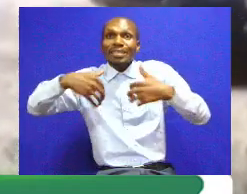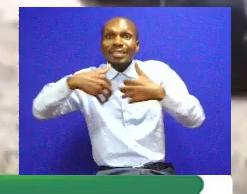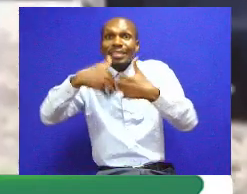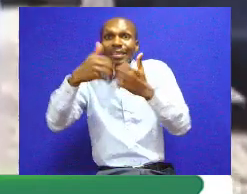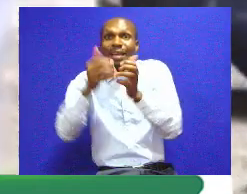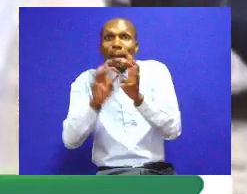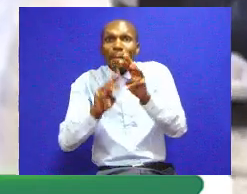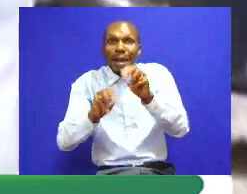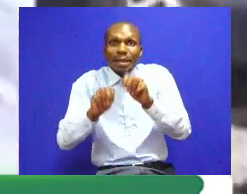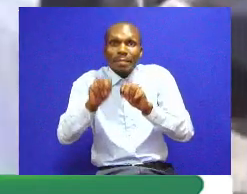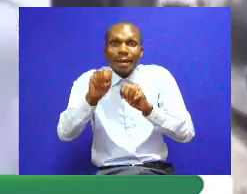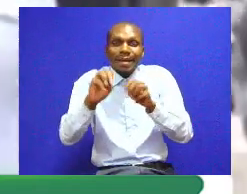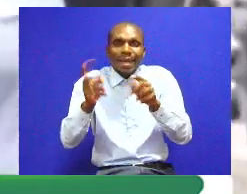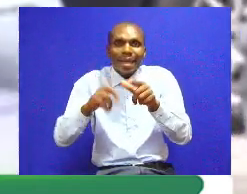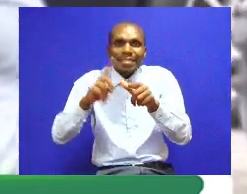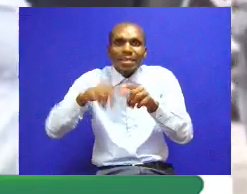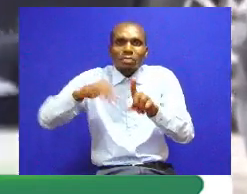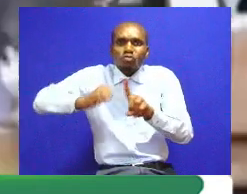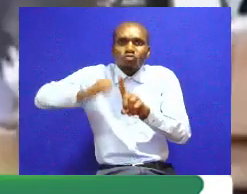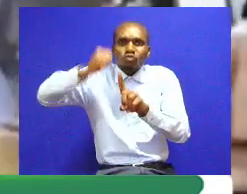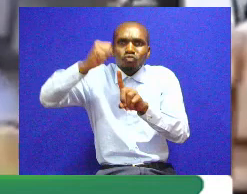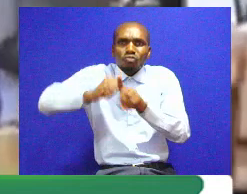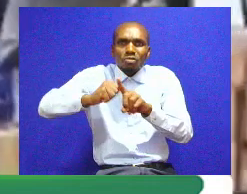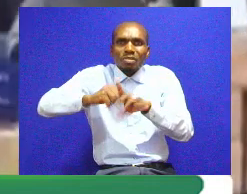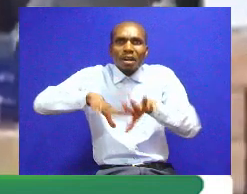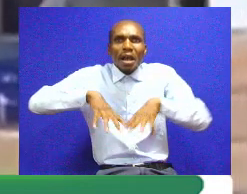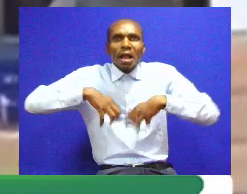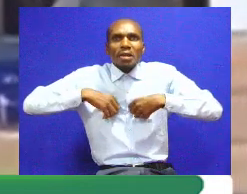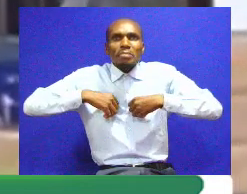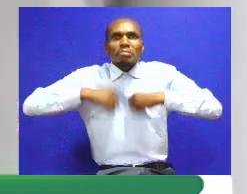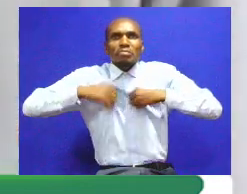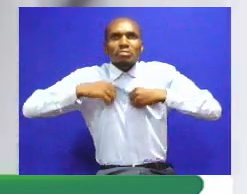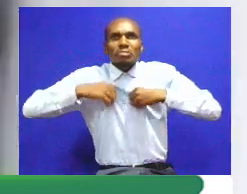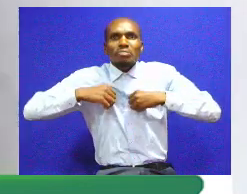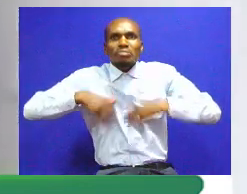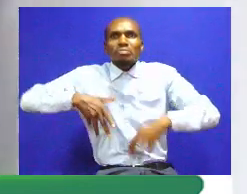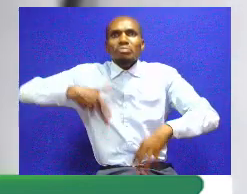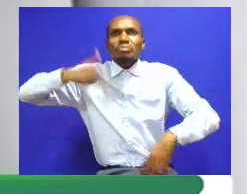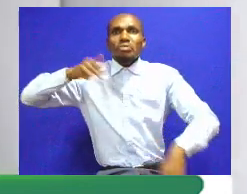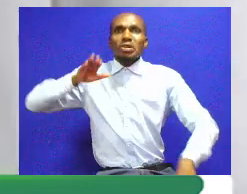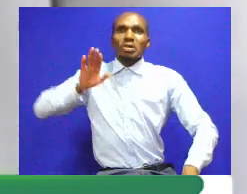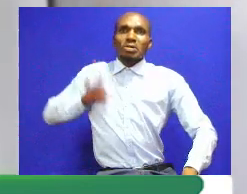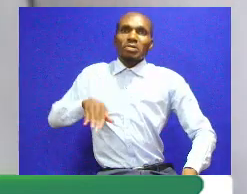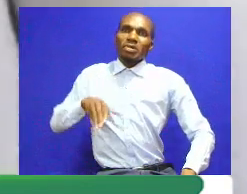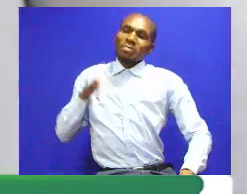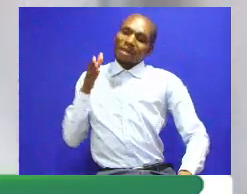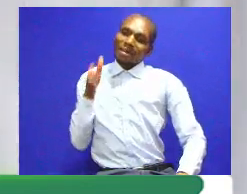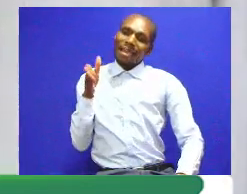biara, asoko wabeterilia na kubarushi angaba kare mere mwa basuwati.